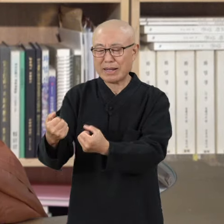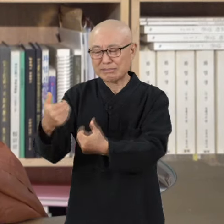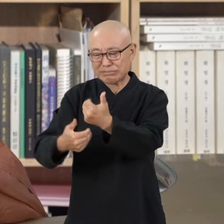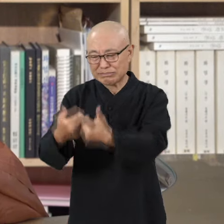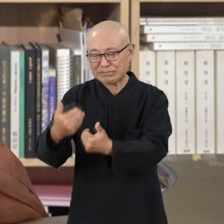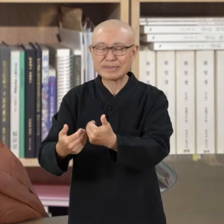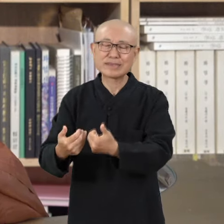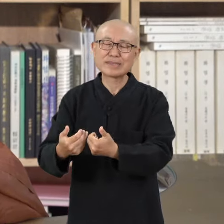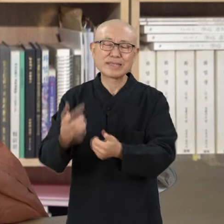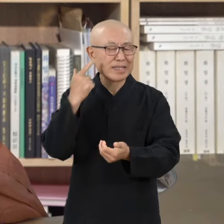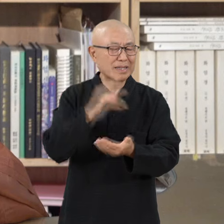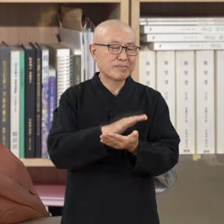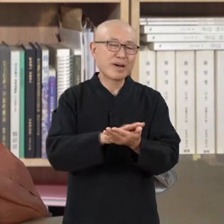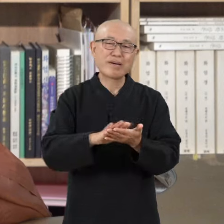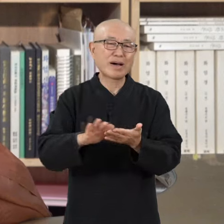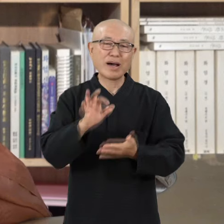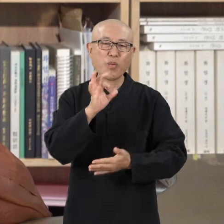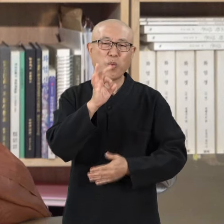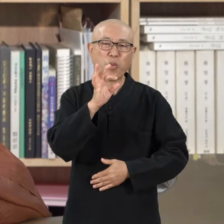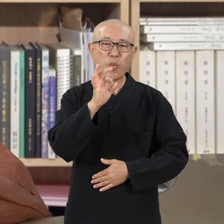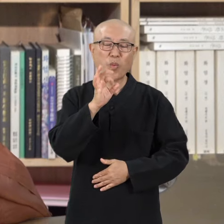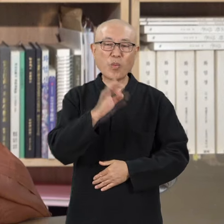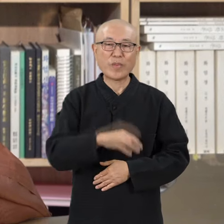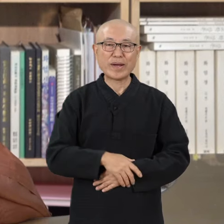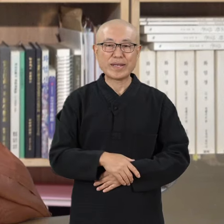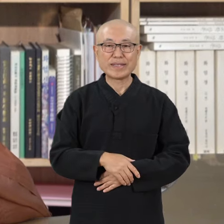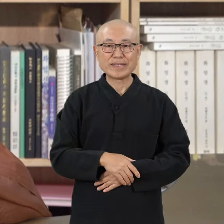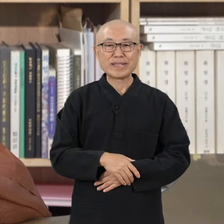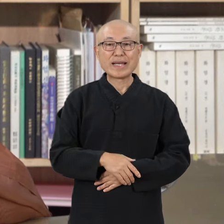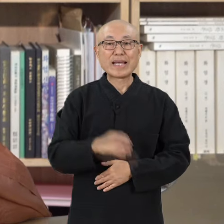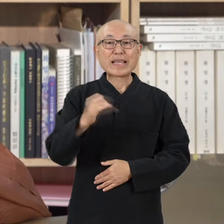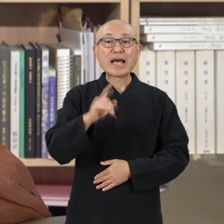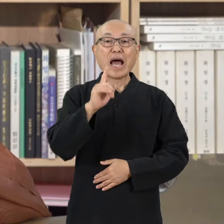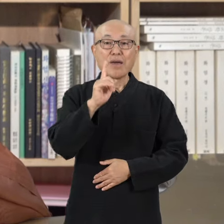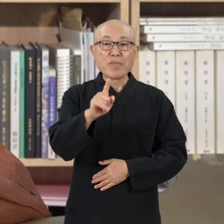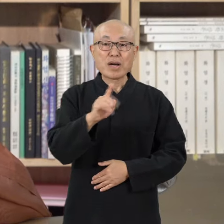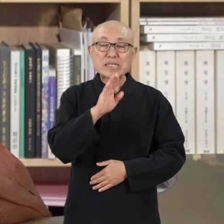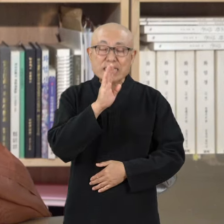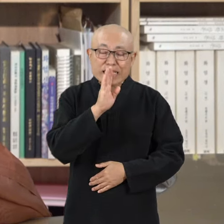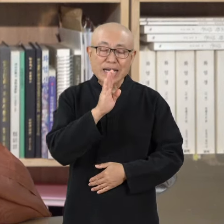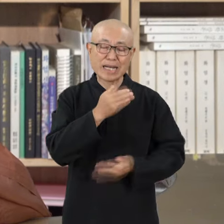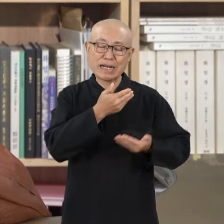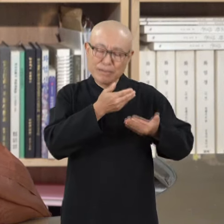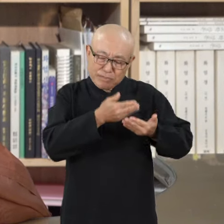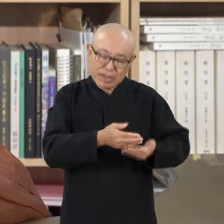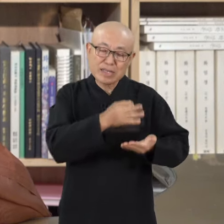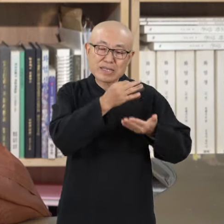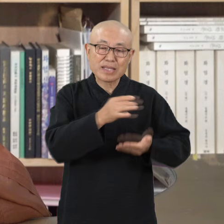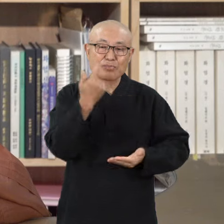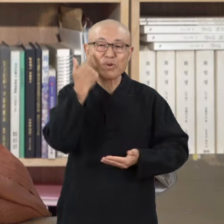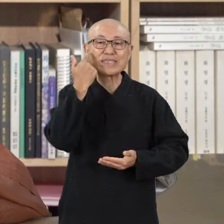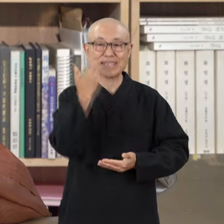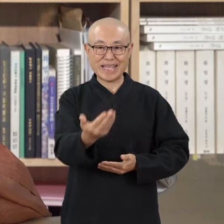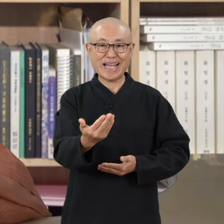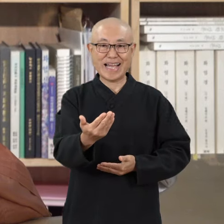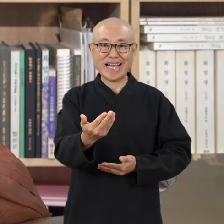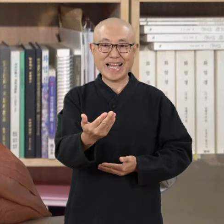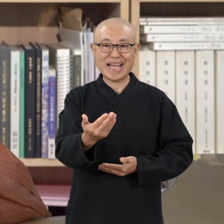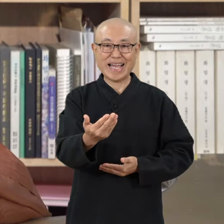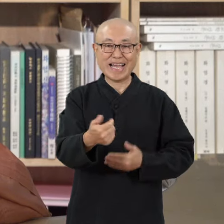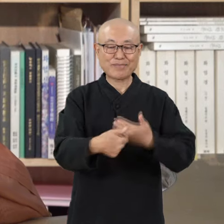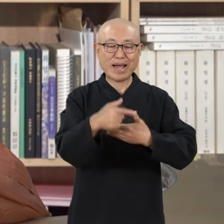참 불안합니다. 여기에 다시 한번 진정으로 가치 있는 재산은 무엇인가. 마음에